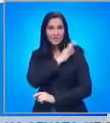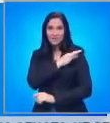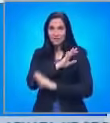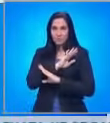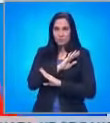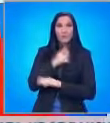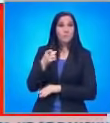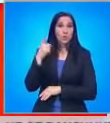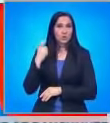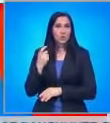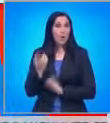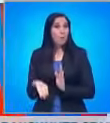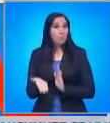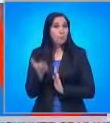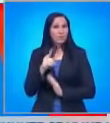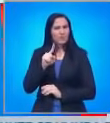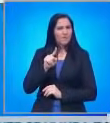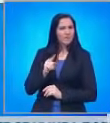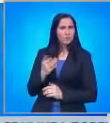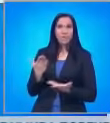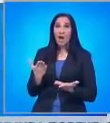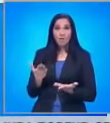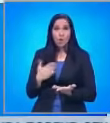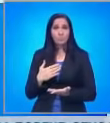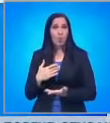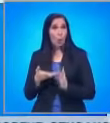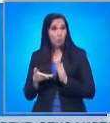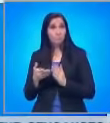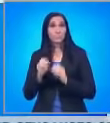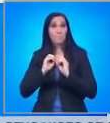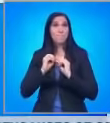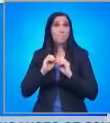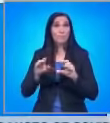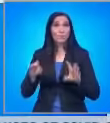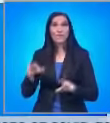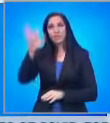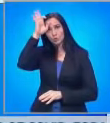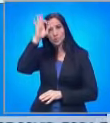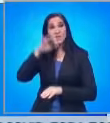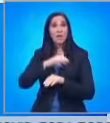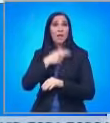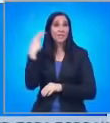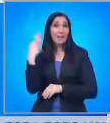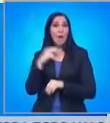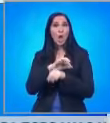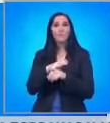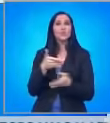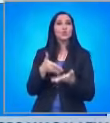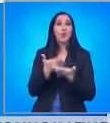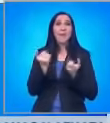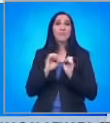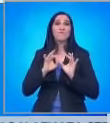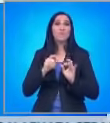се умира. Този сигнал повдигна въпроса какво изобщо достига до учениците по темата COVID и защо няма информационна кампания,